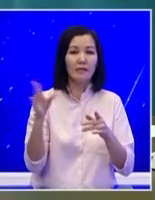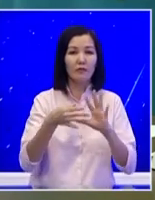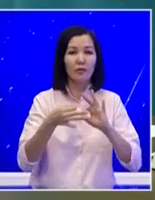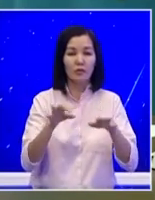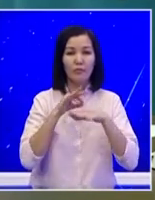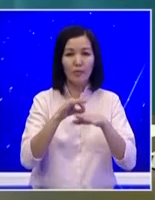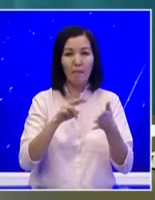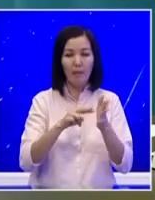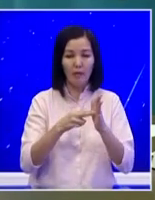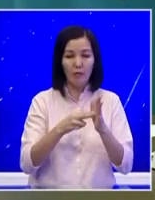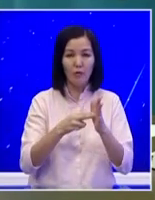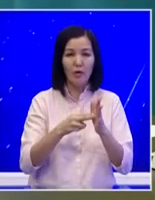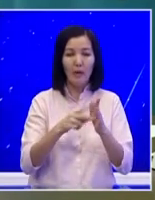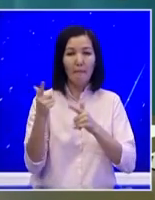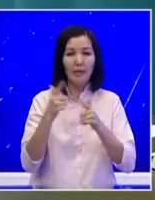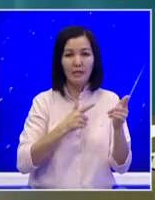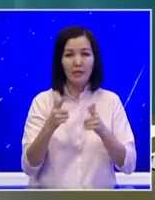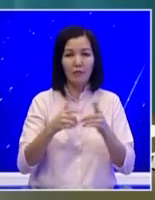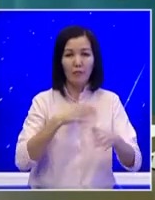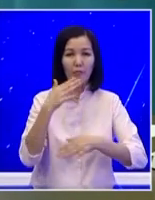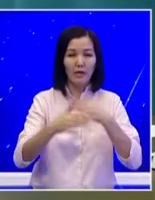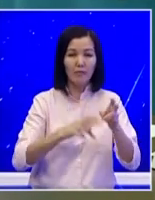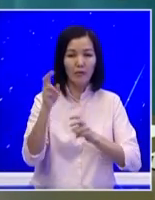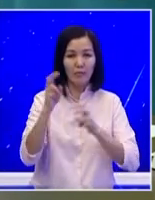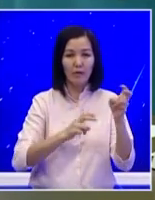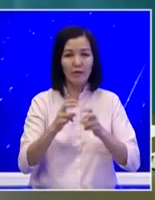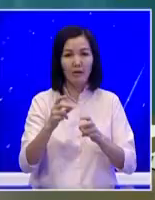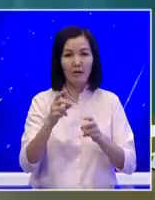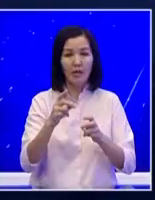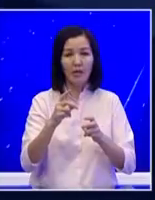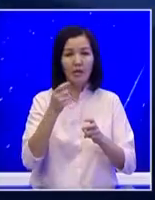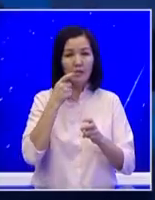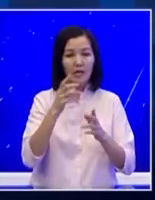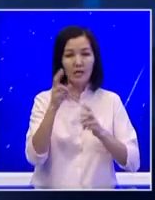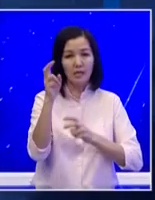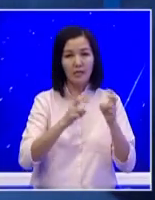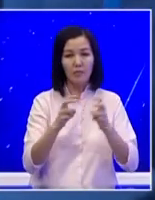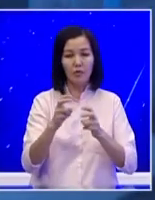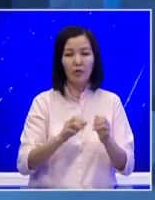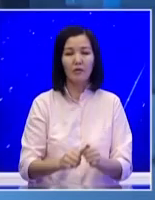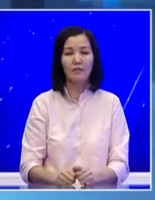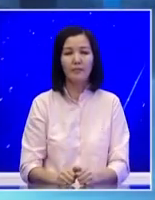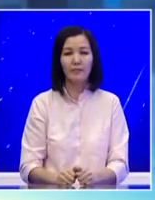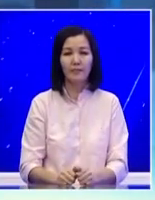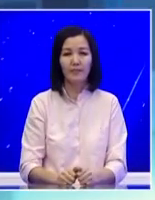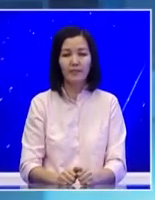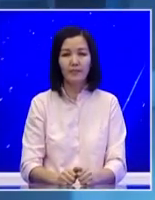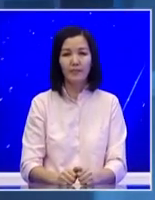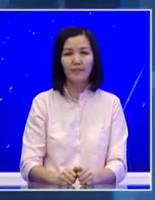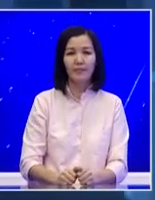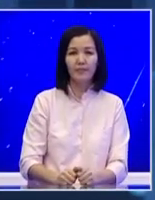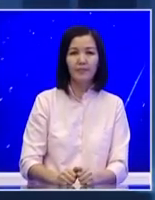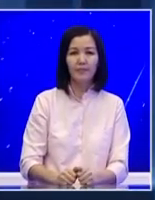и по подготовке перерабатывающих предприятий, это сахарные заводы. Азат Жумаханов, Нуржан Муканов, телекомпания